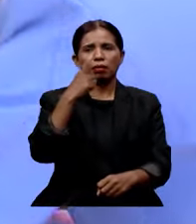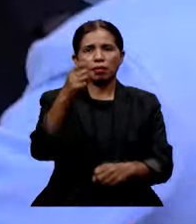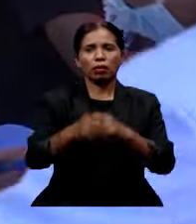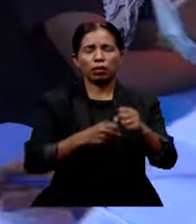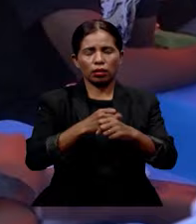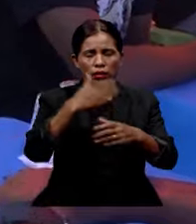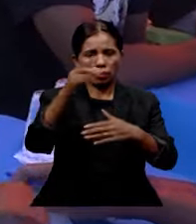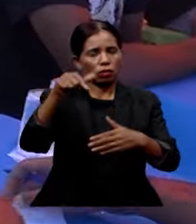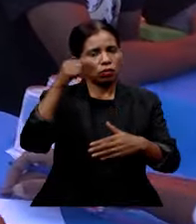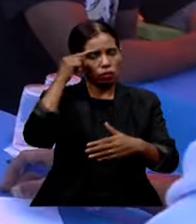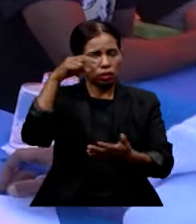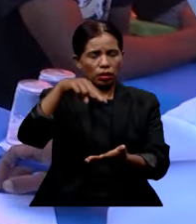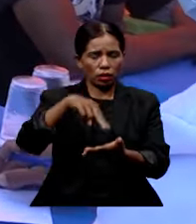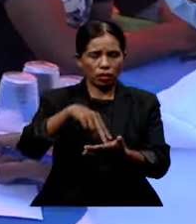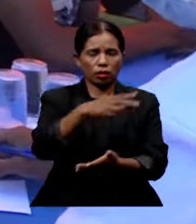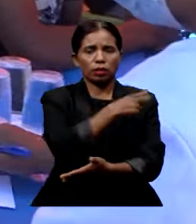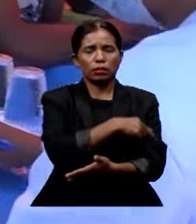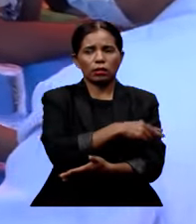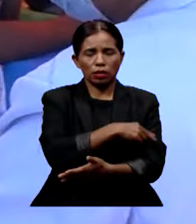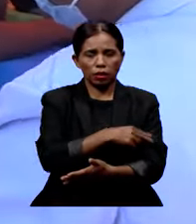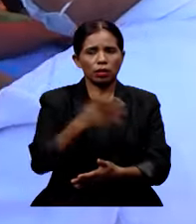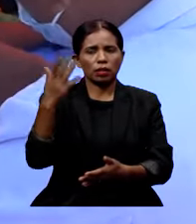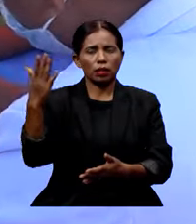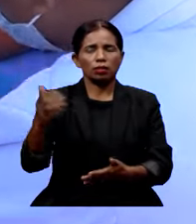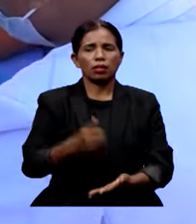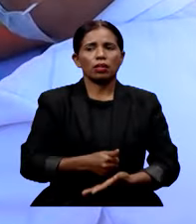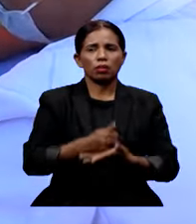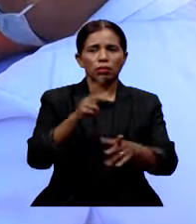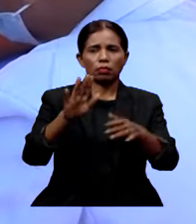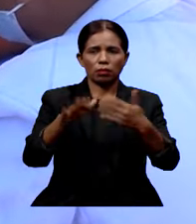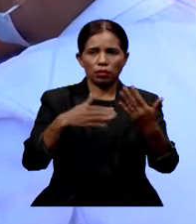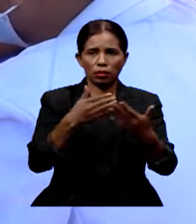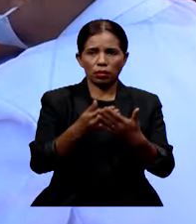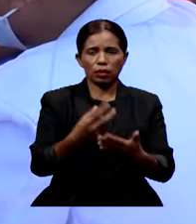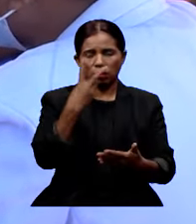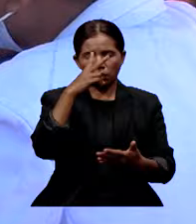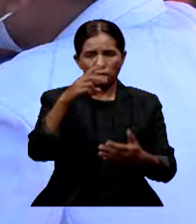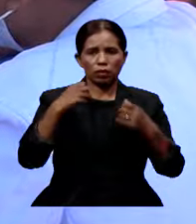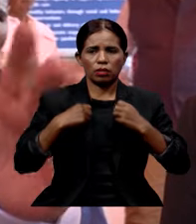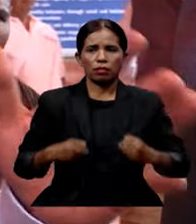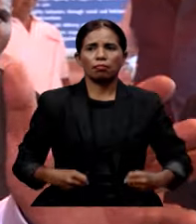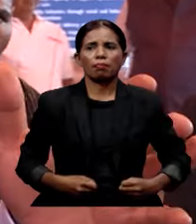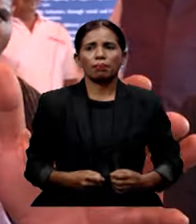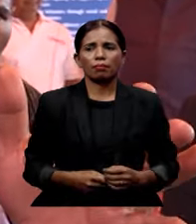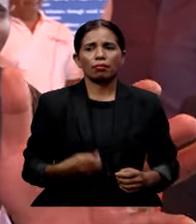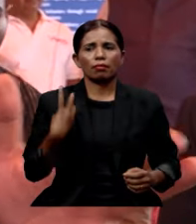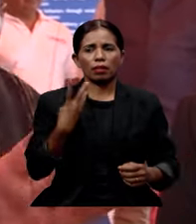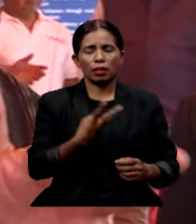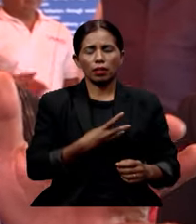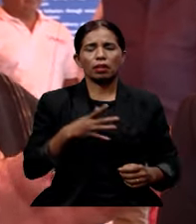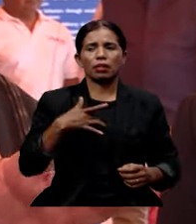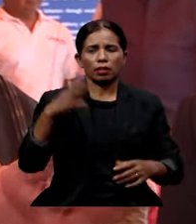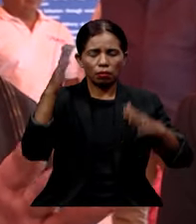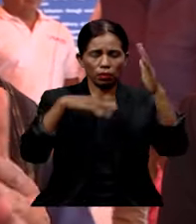noin governo se haritam posto no centro Saúde onde facilita a comunidade a tohalo tratamento Saúde. Itita consciente ela ba